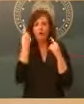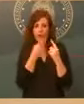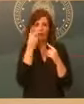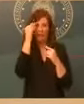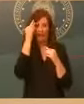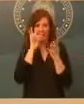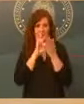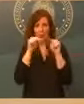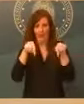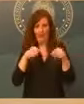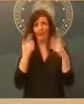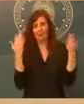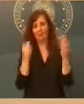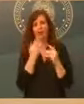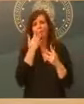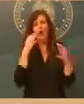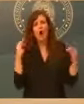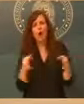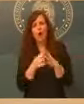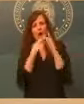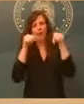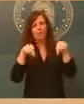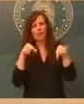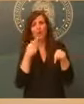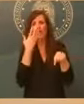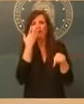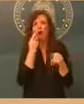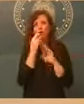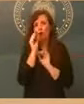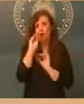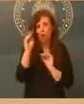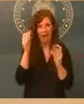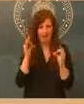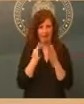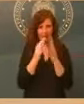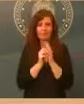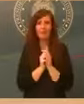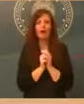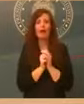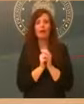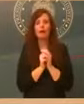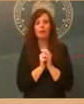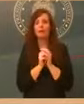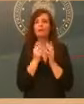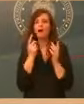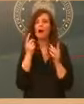occasione per chiedere quale sia nell'ottica del governo e della ministra